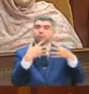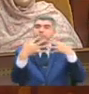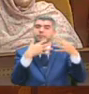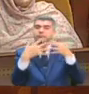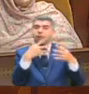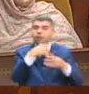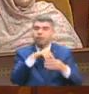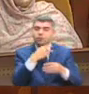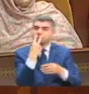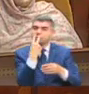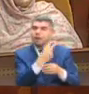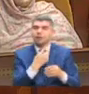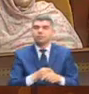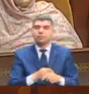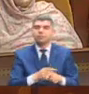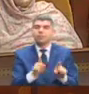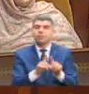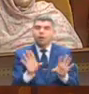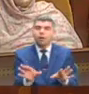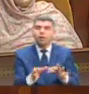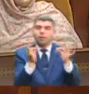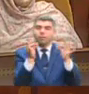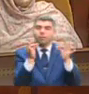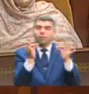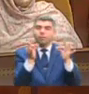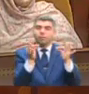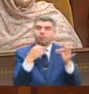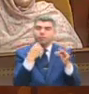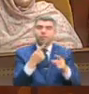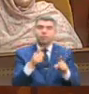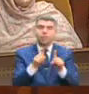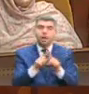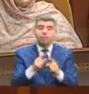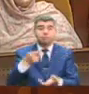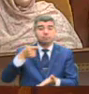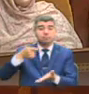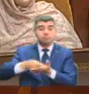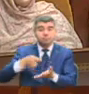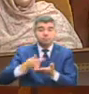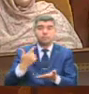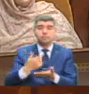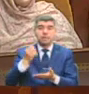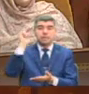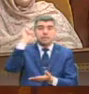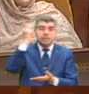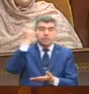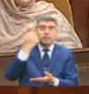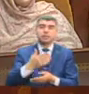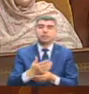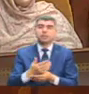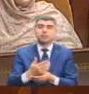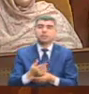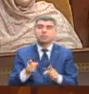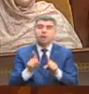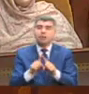ديال ديال ديال ديال ديال ديال الرسوم اللي كيرسمها، ديال التسجيل، ديال التكوين، ديال الشروط